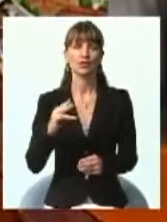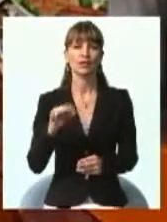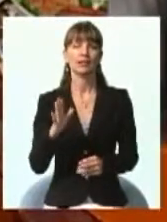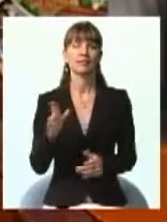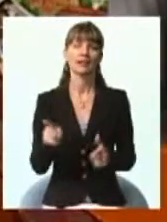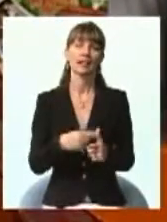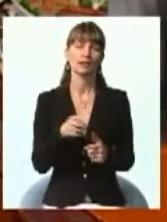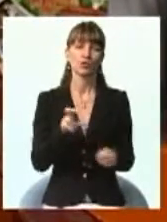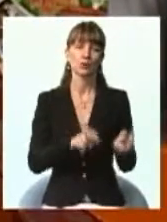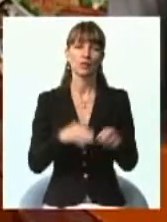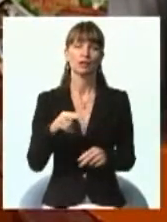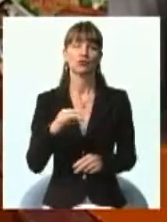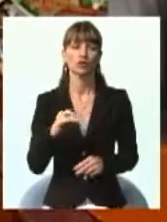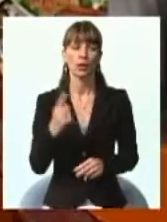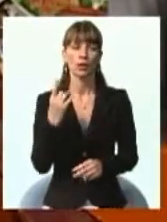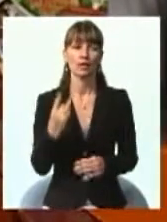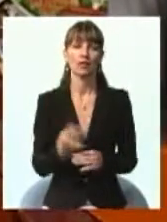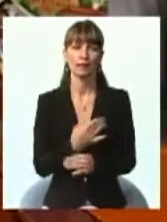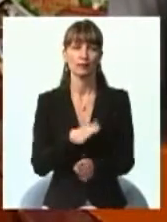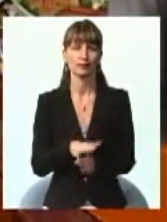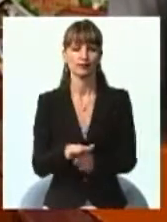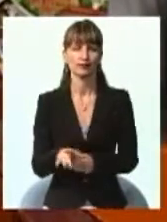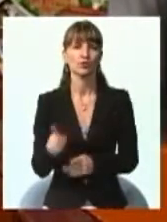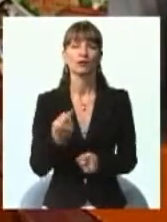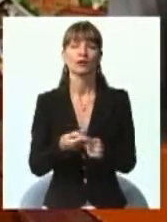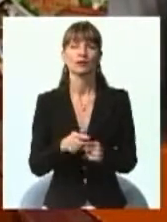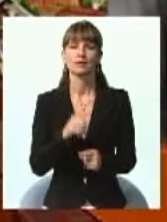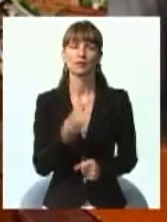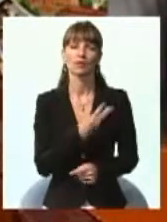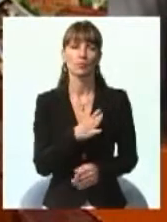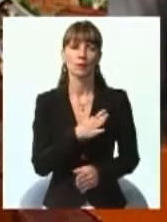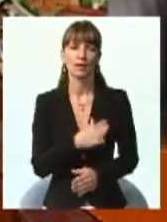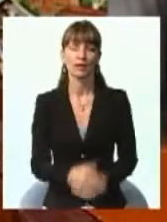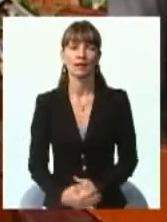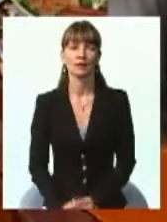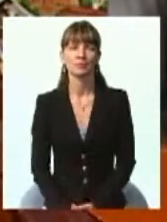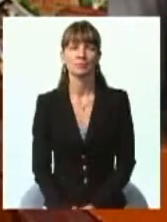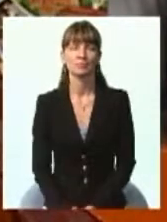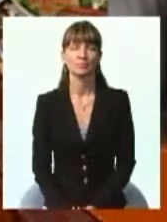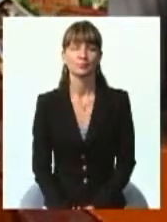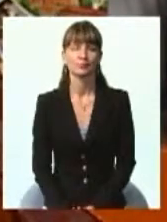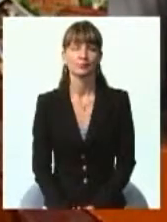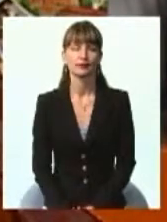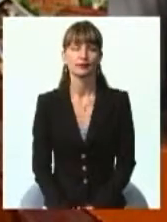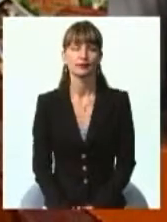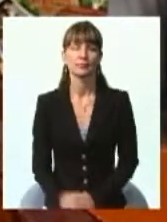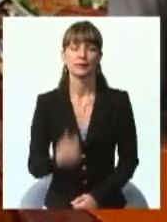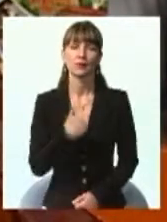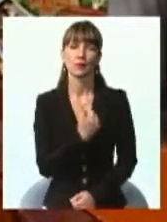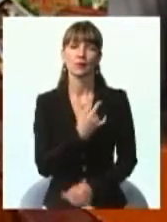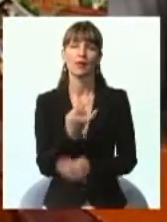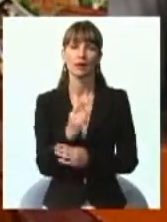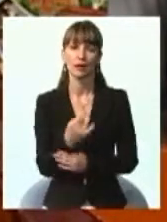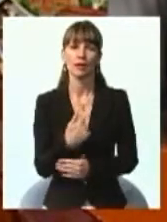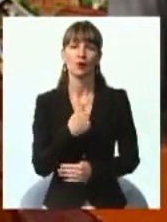Чи ти шукала джинів? Один раз виконувались. Що це за бажання було? Я хотіла ляльку,